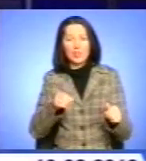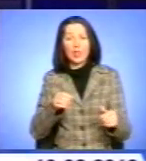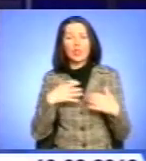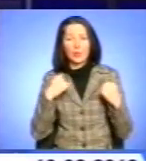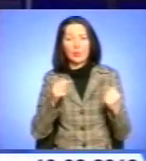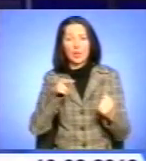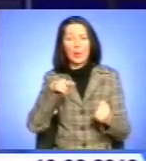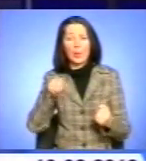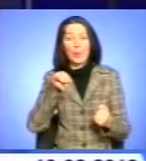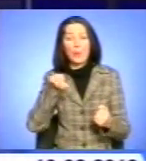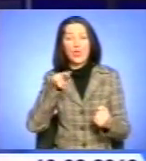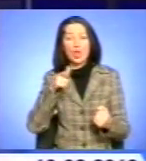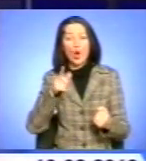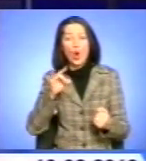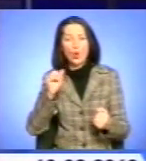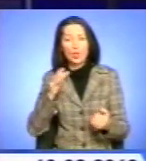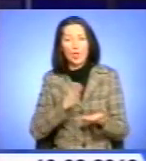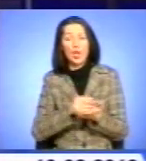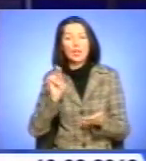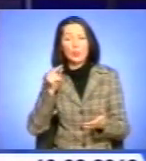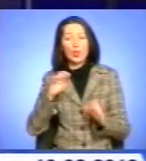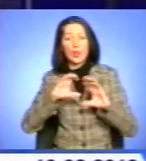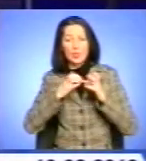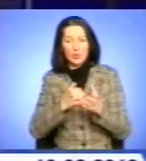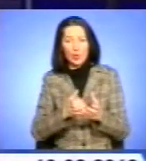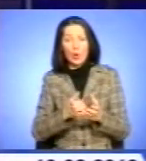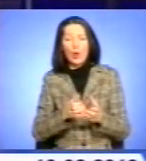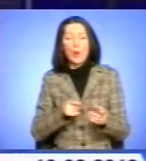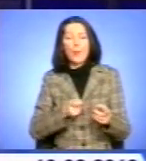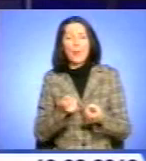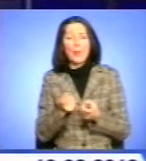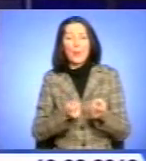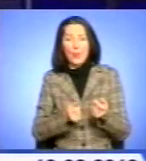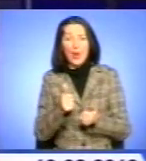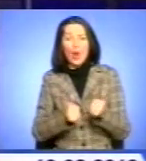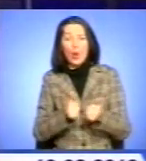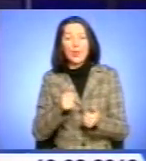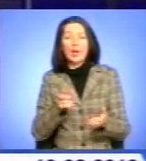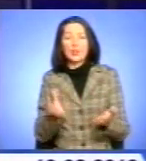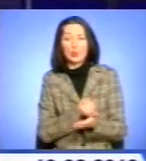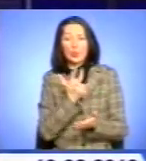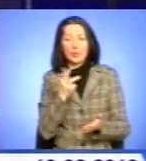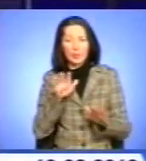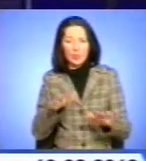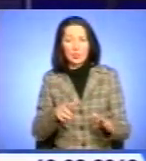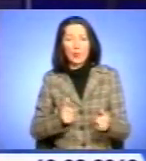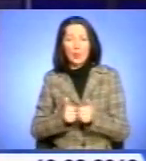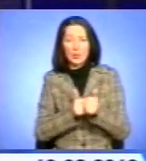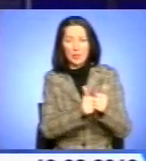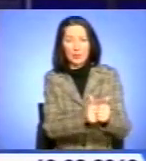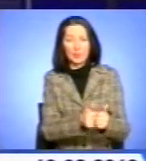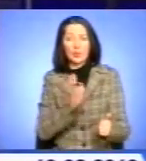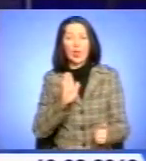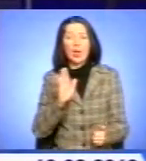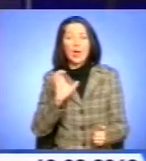Підгрушна, стала чемпіонкою світу в спринтерських перегонах і здобула бронзу в гонці переслідування. Валя та Віта Семеренко піднялися на